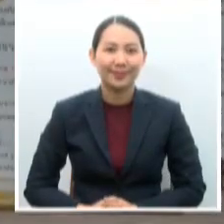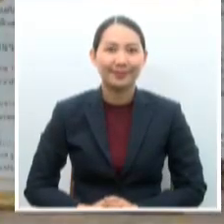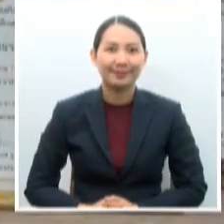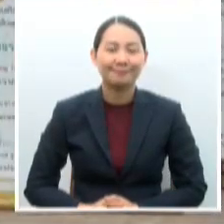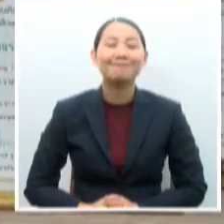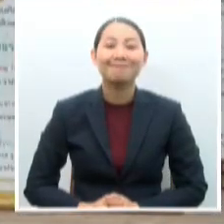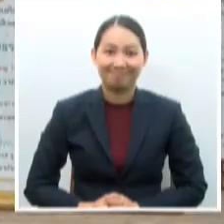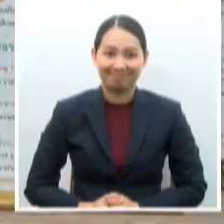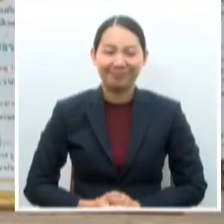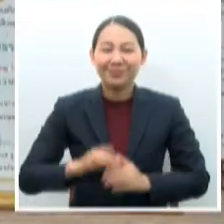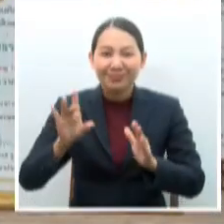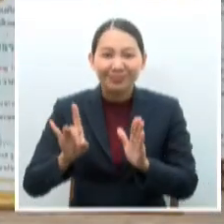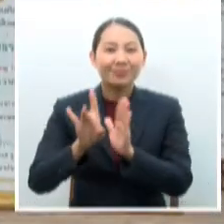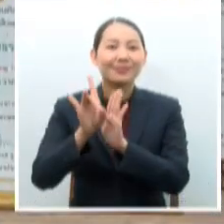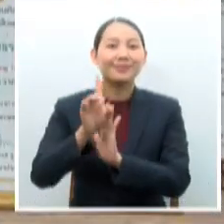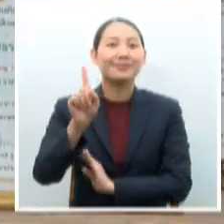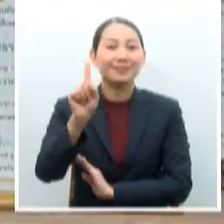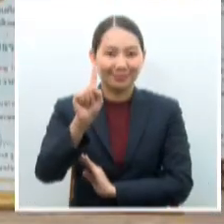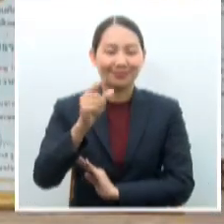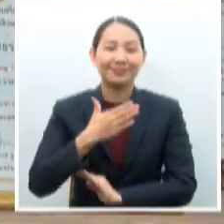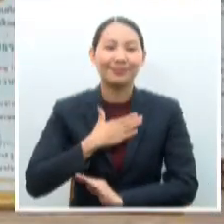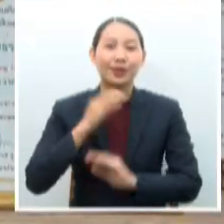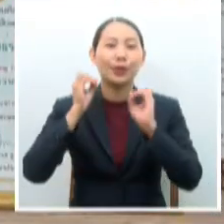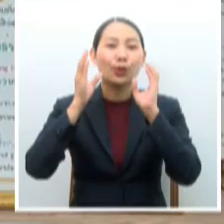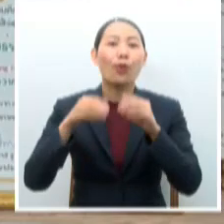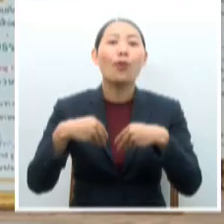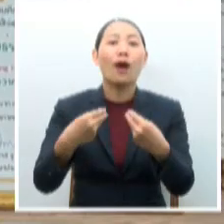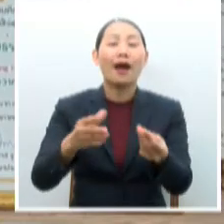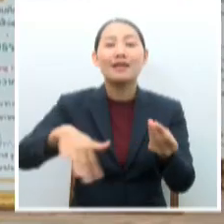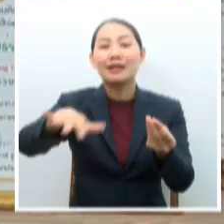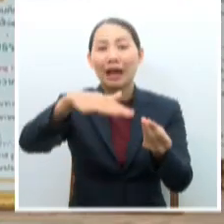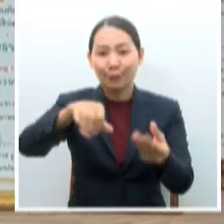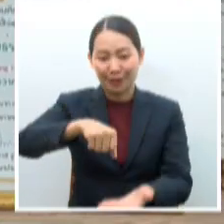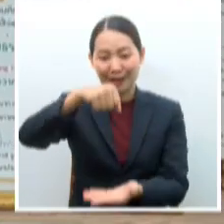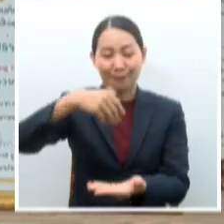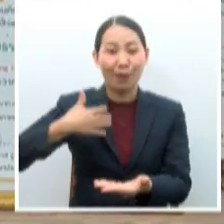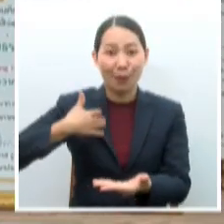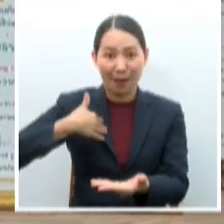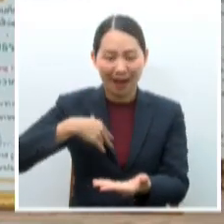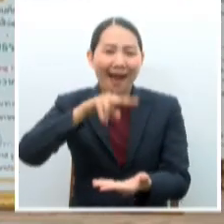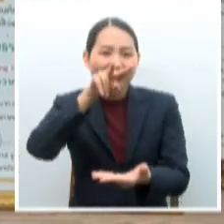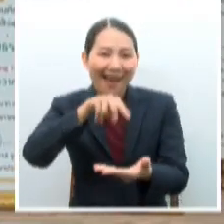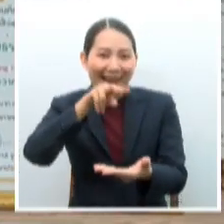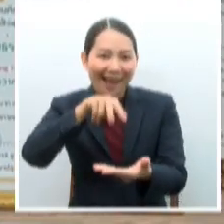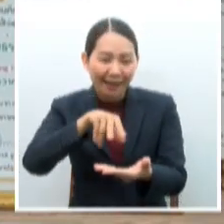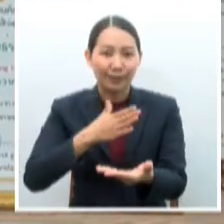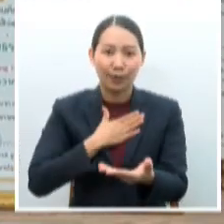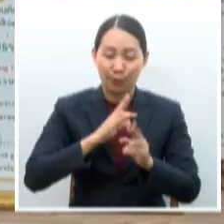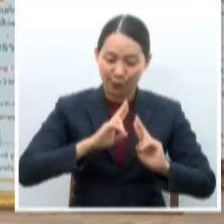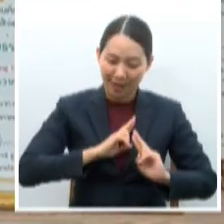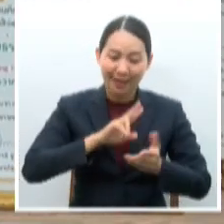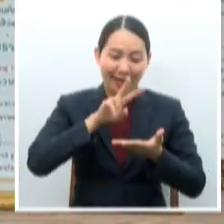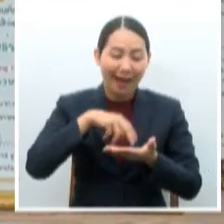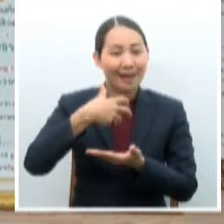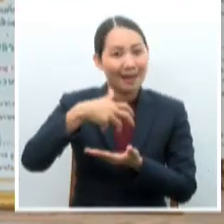ท้ายสุดนะคะคุณครูก็จะให้เขาฝึกอ่านกระเป๋านิทานของเพื่อนและของตัวเองในส่วนของตัวเองนะคะคุณครูก็จะทำ